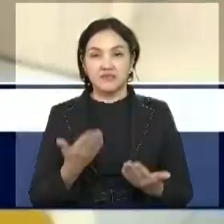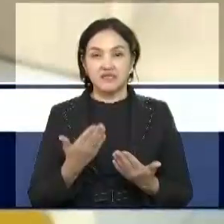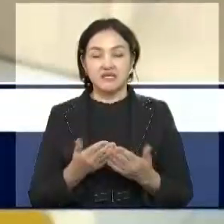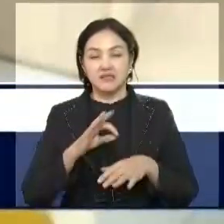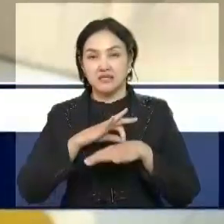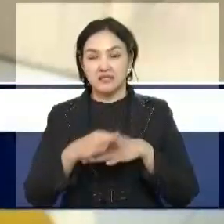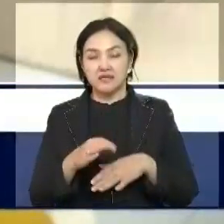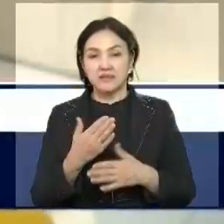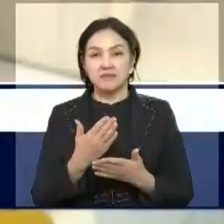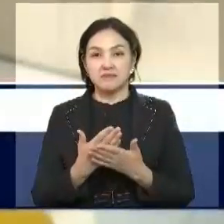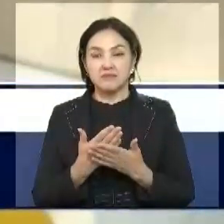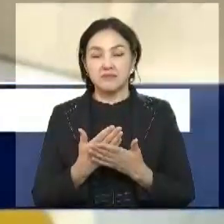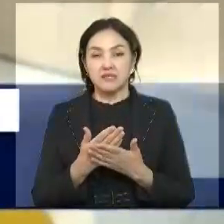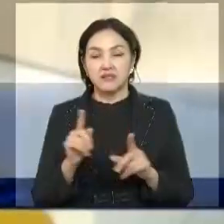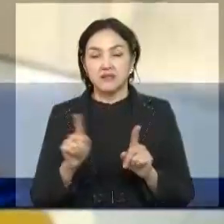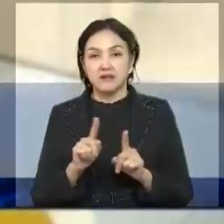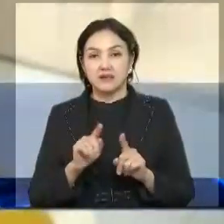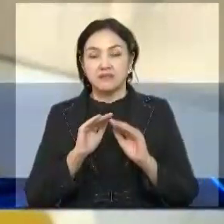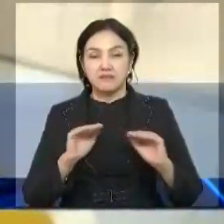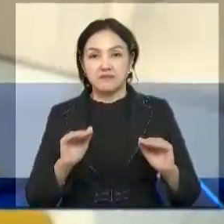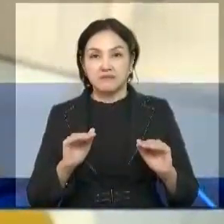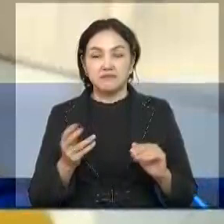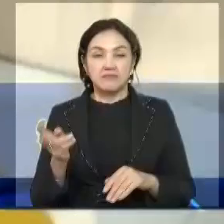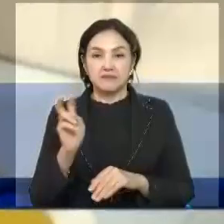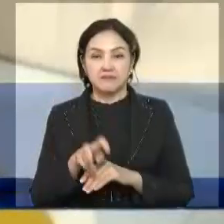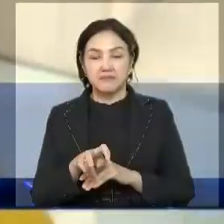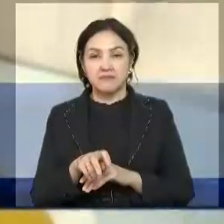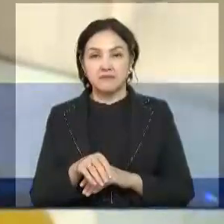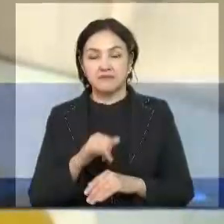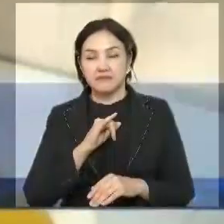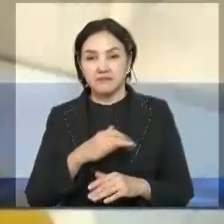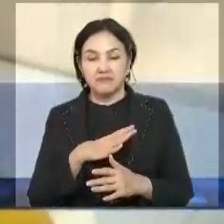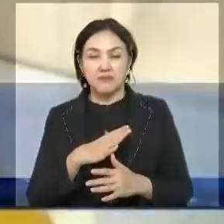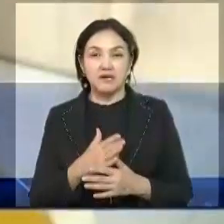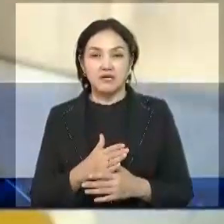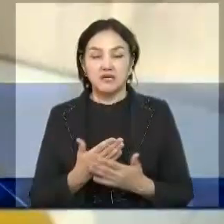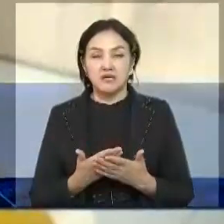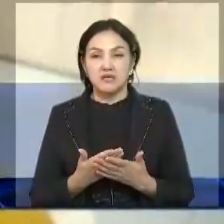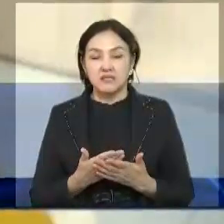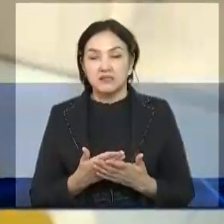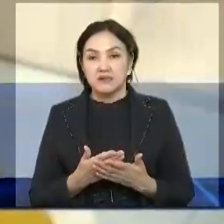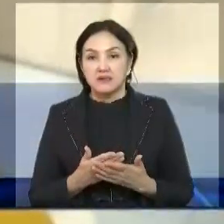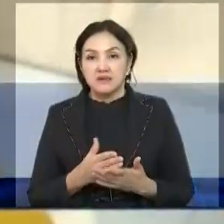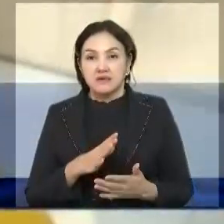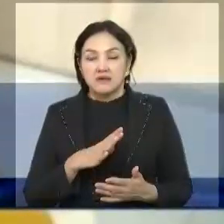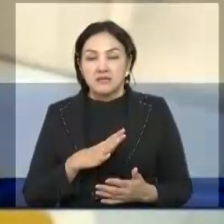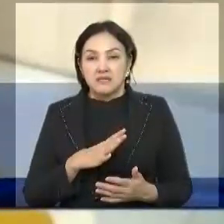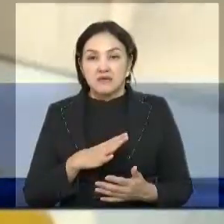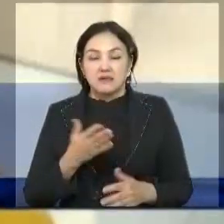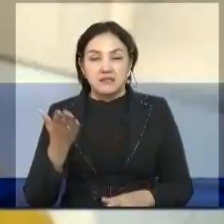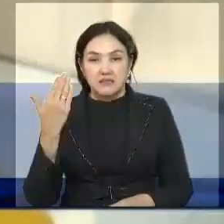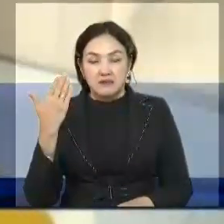заболеваний это то что дети уже приходят к нам запущенными уже представляете